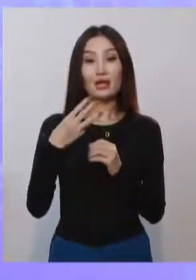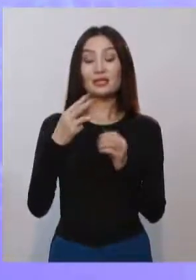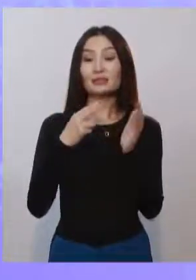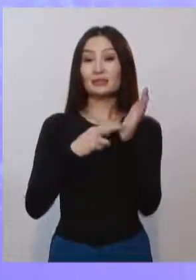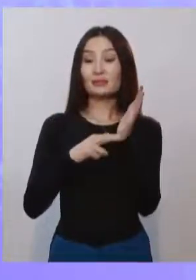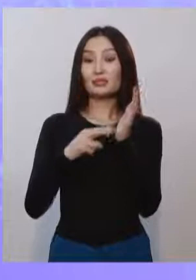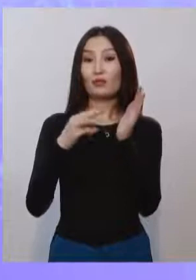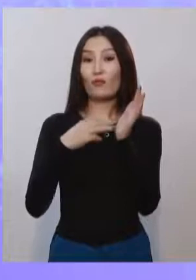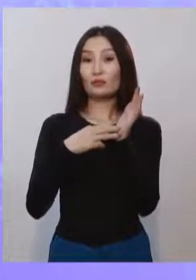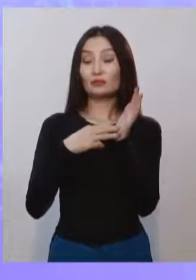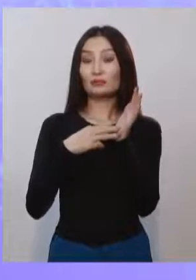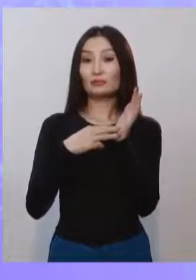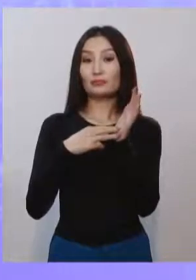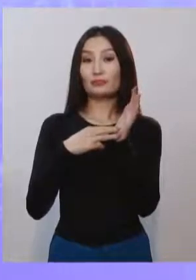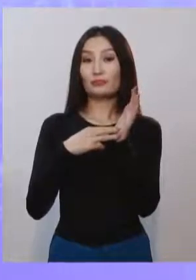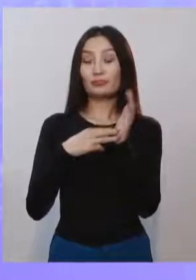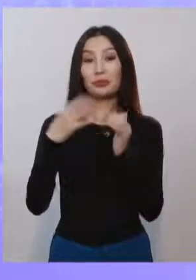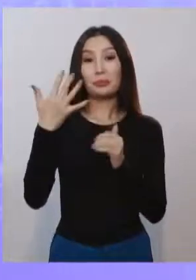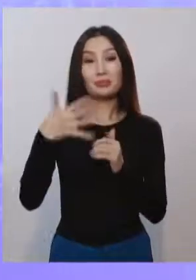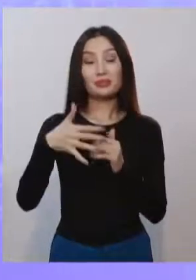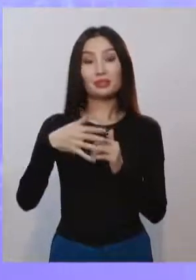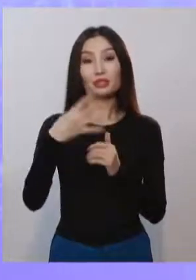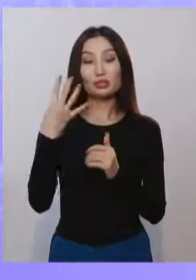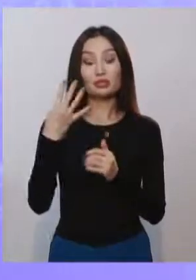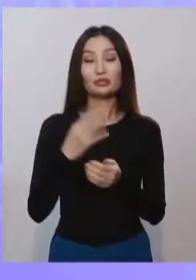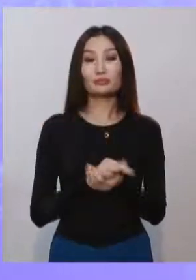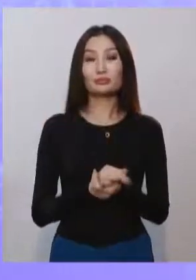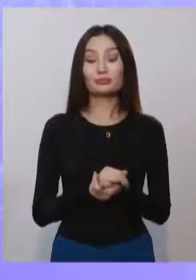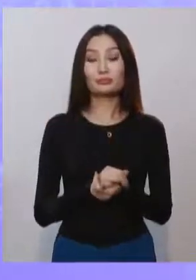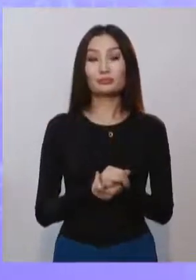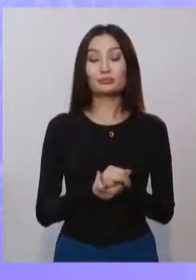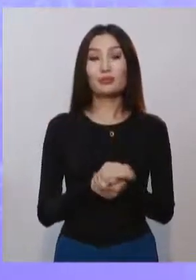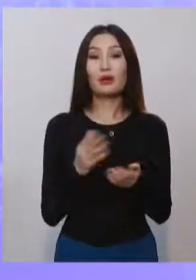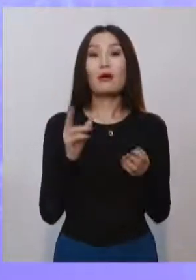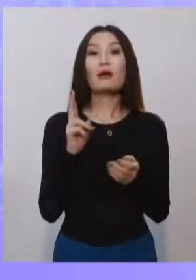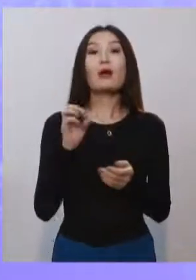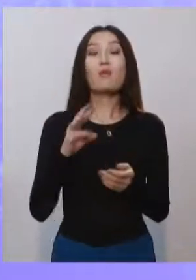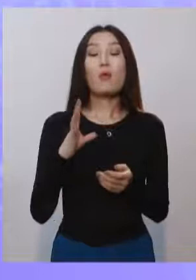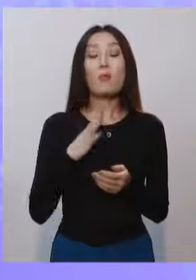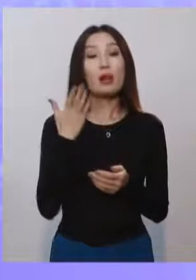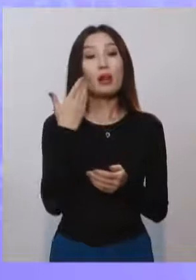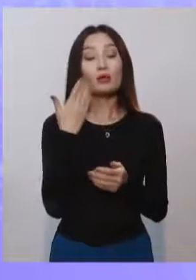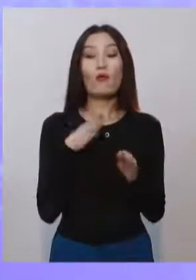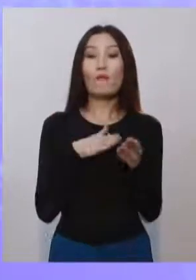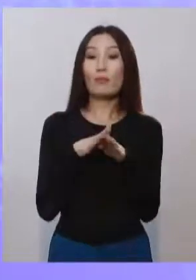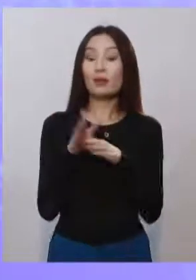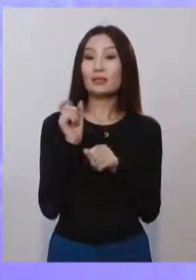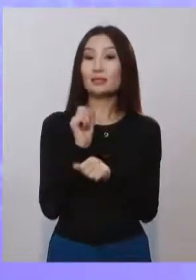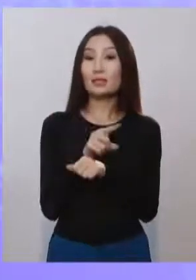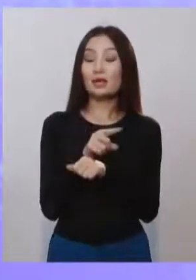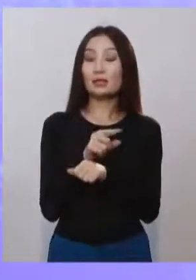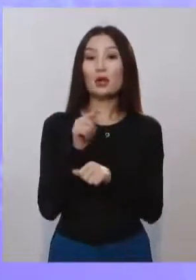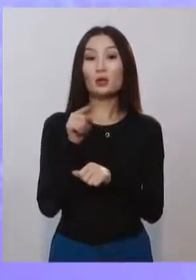3370 854 кому было легко выполнять задания